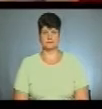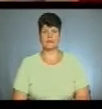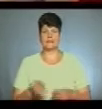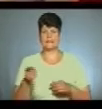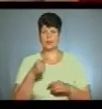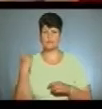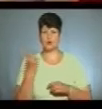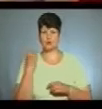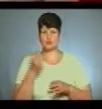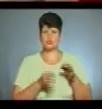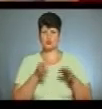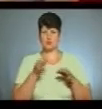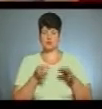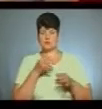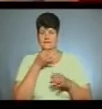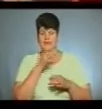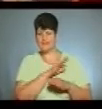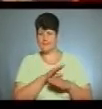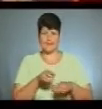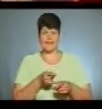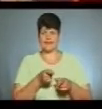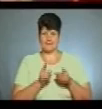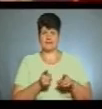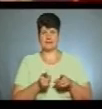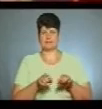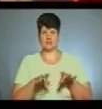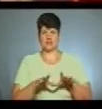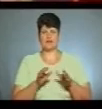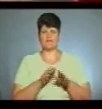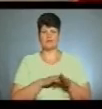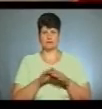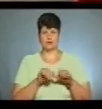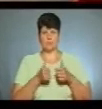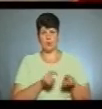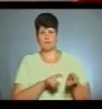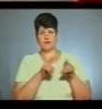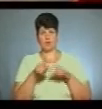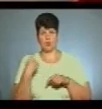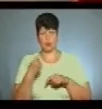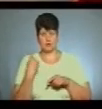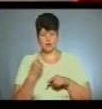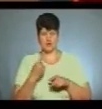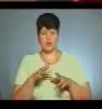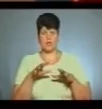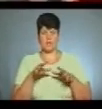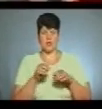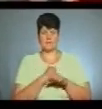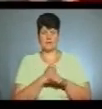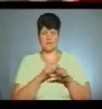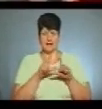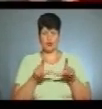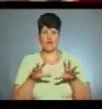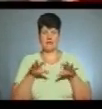Тернопільський господарський суд визнав недійсним рішення виконкому про перехід обласної аптеки номер 78 у власність міськради.